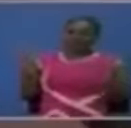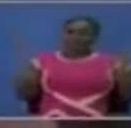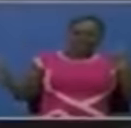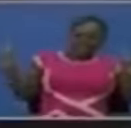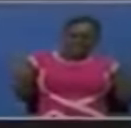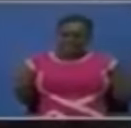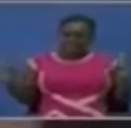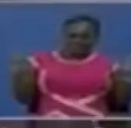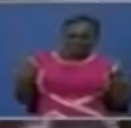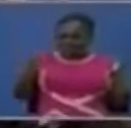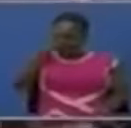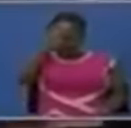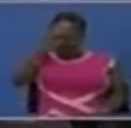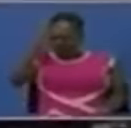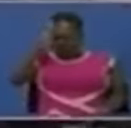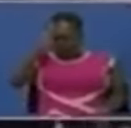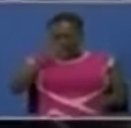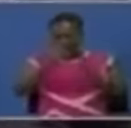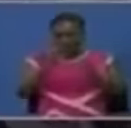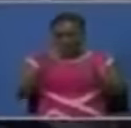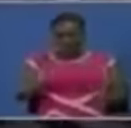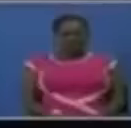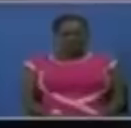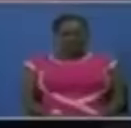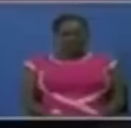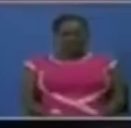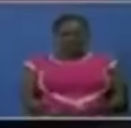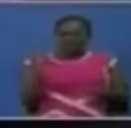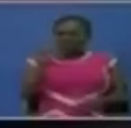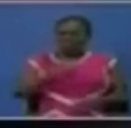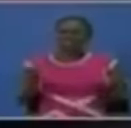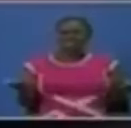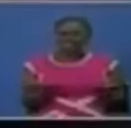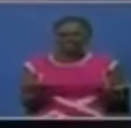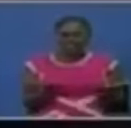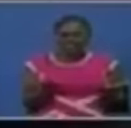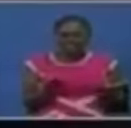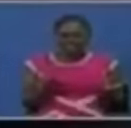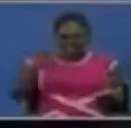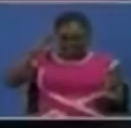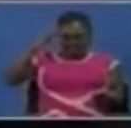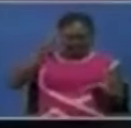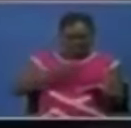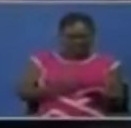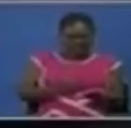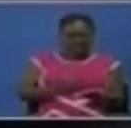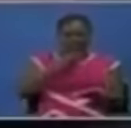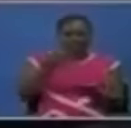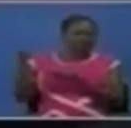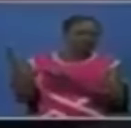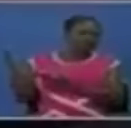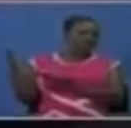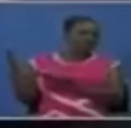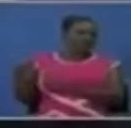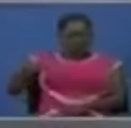kupandisha. Bungoma akawafanya wanahabari kujisahau. Tumalize Mirindimo na imani na amani kuwa jamaa hawa hawakuwa